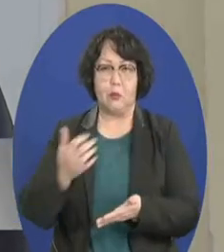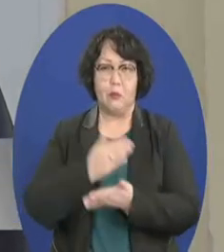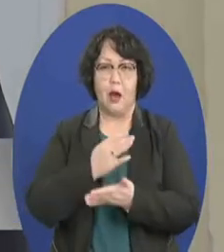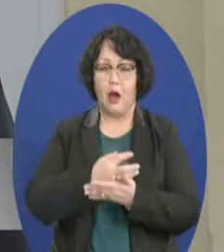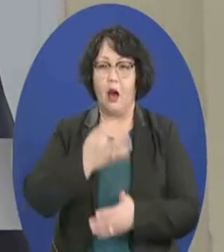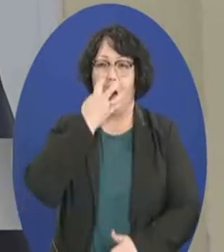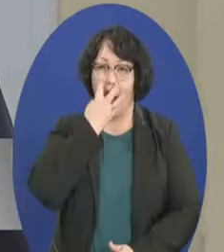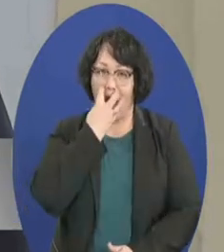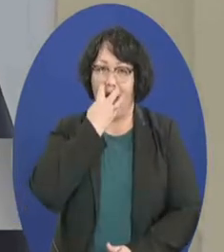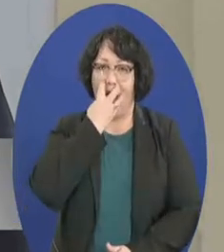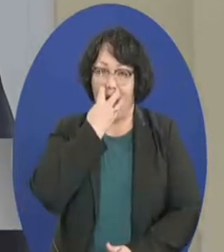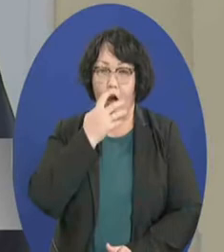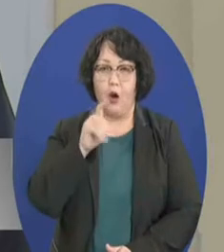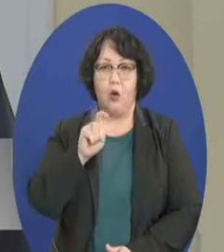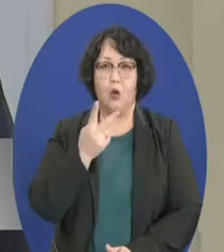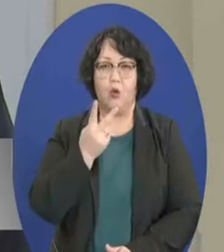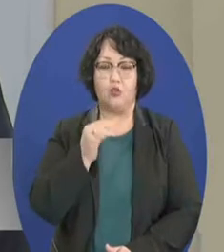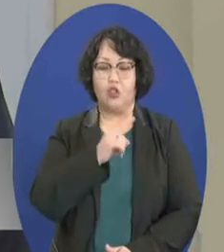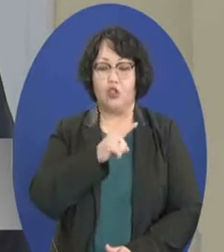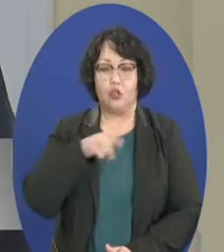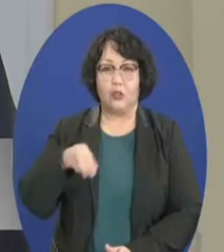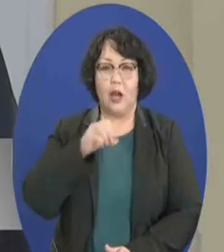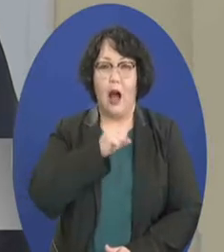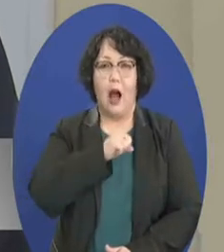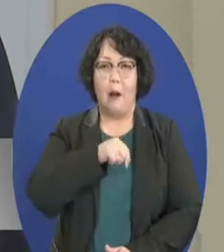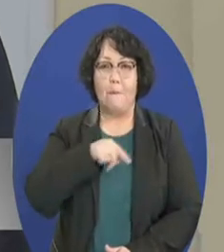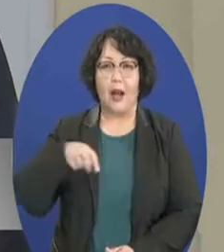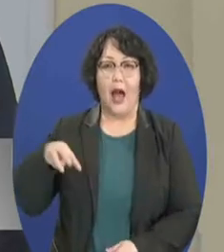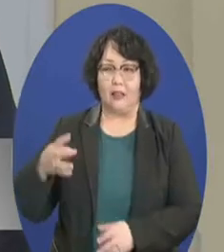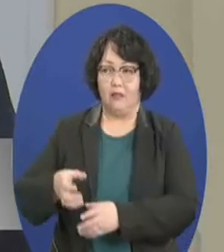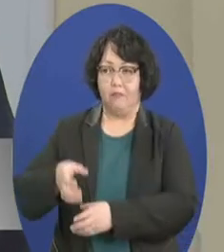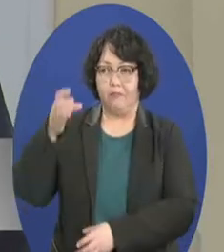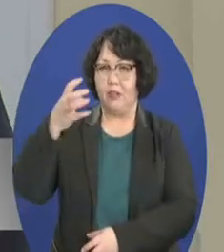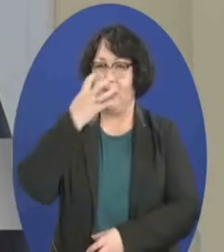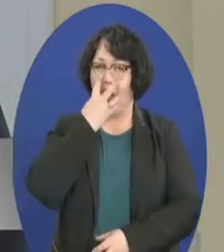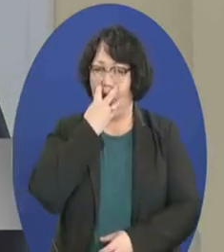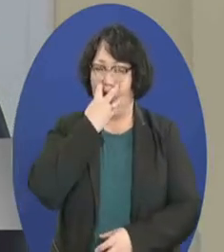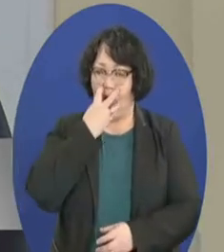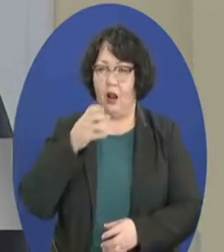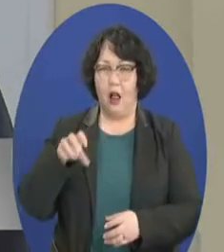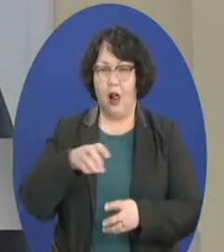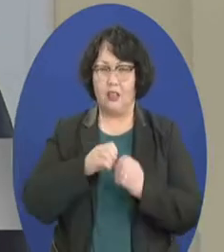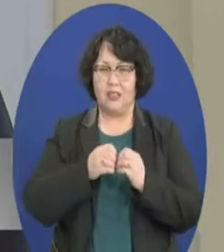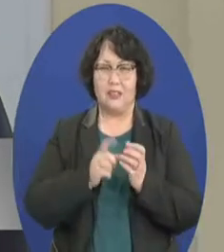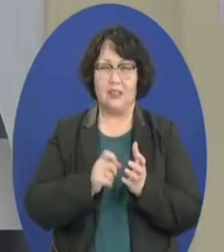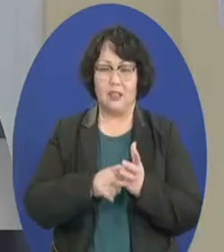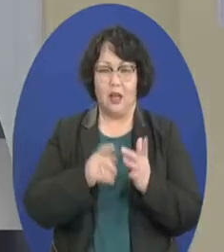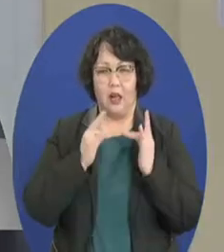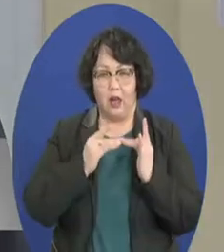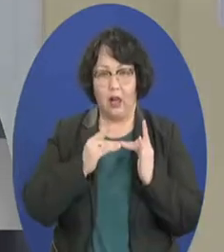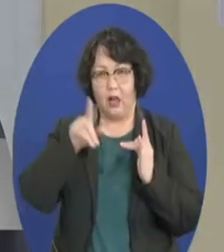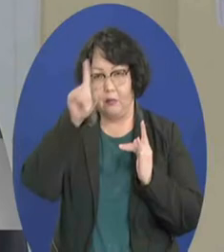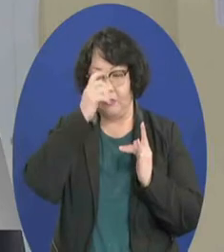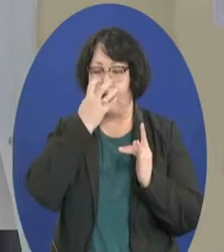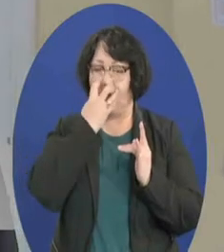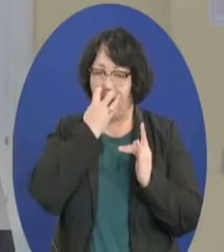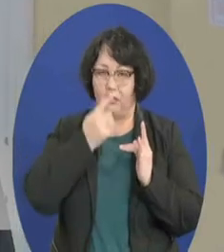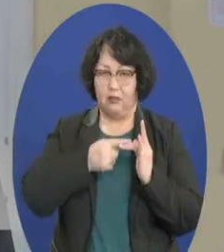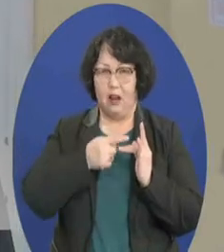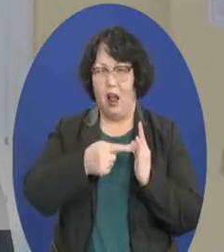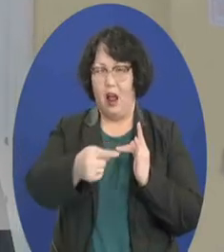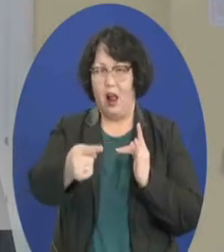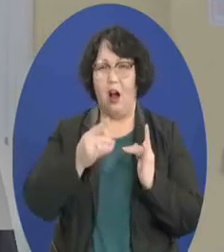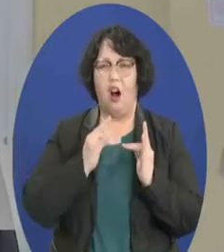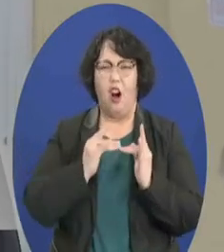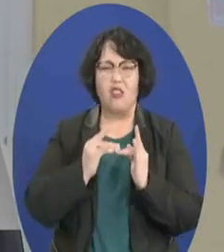төрөгчийн хэрэгцээ шаардлага ихсэж байгаа. Үүнийгээ дагаад одоо эрчим тэмцэлхээний орны хүрэлцээ шаардлага ихсэж байгаа учраас бид нар бол